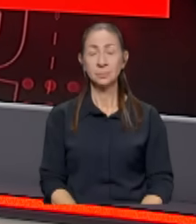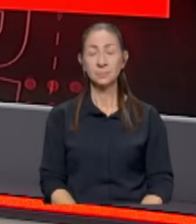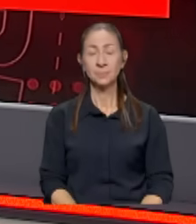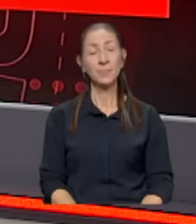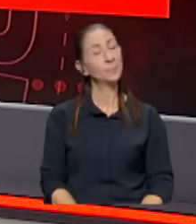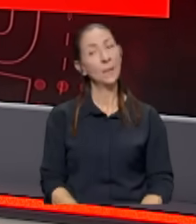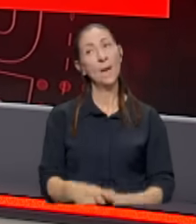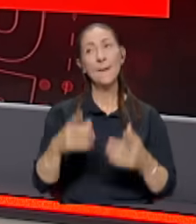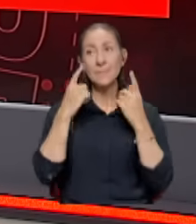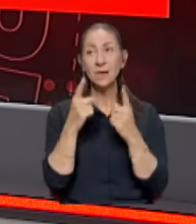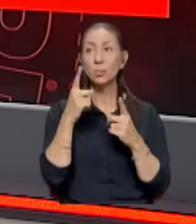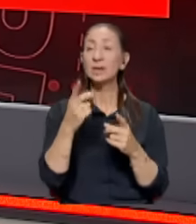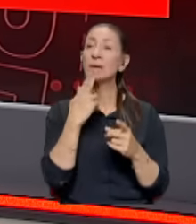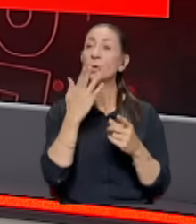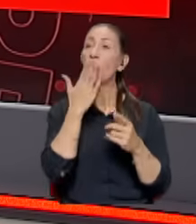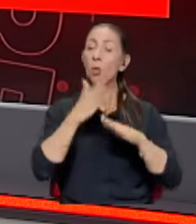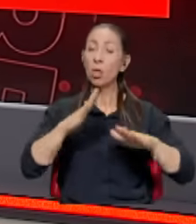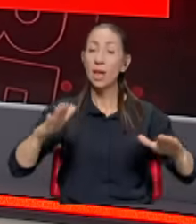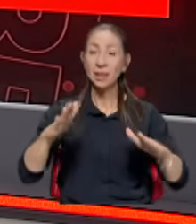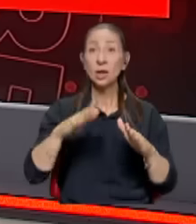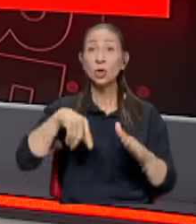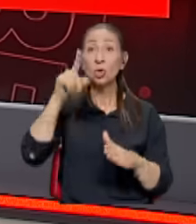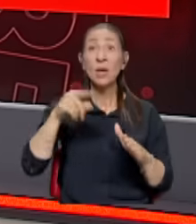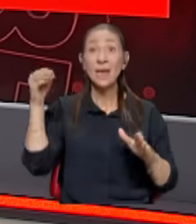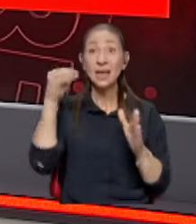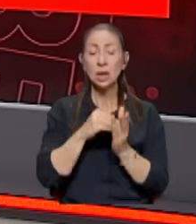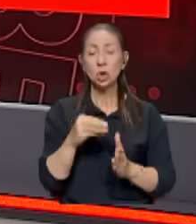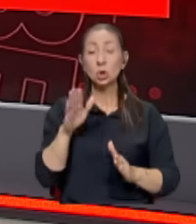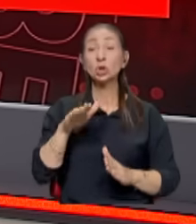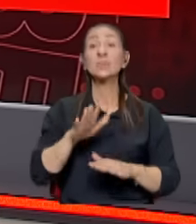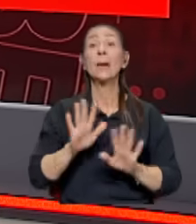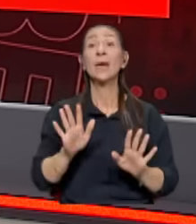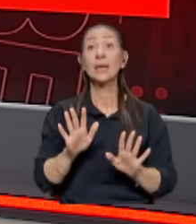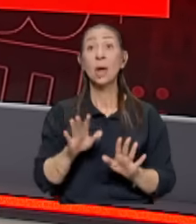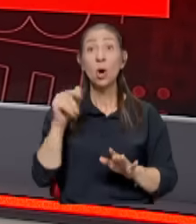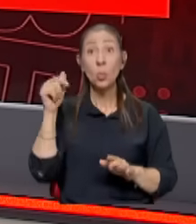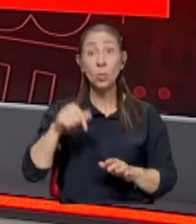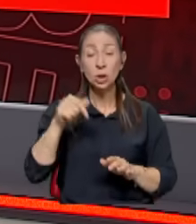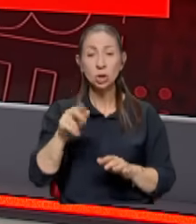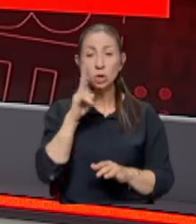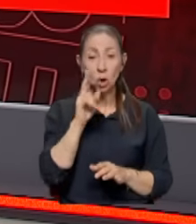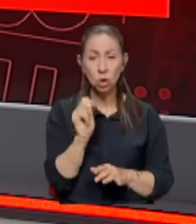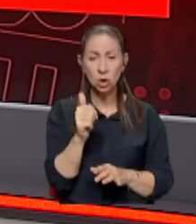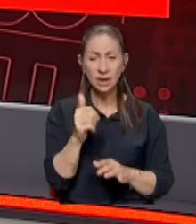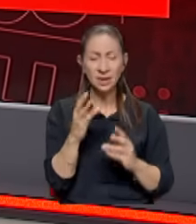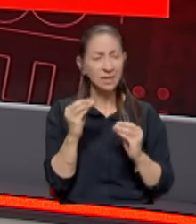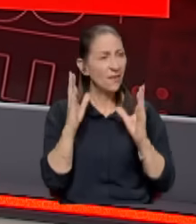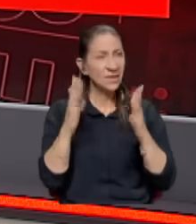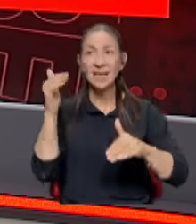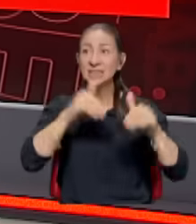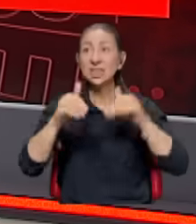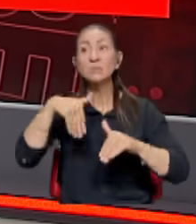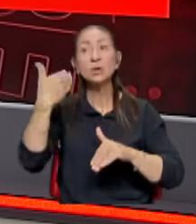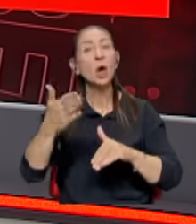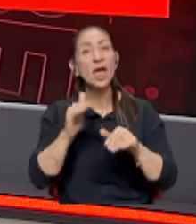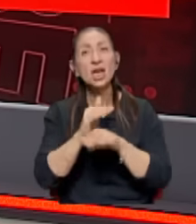Bakın bu kız okulları meselesinin gündeme bile getirilmesini küçümsemeyin. Burada son günlerde daha çok seçimden